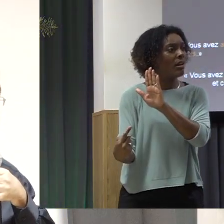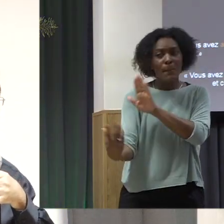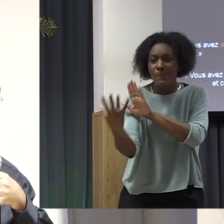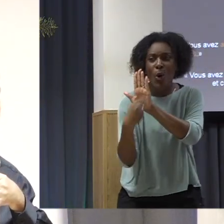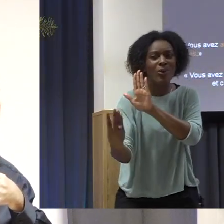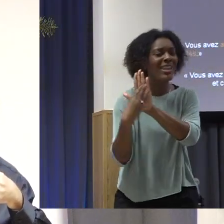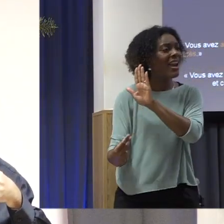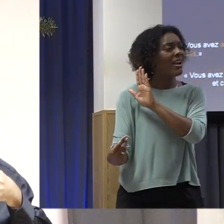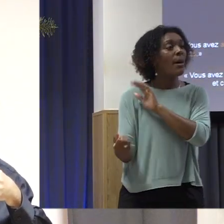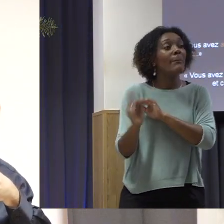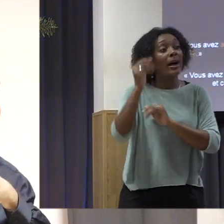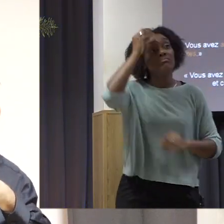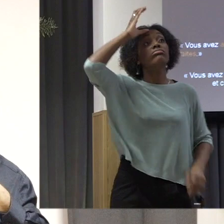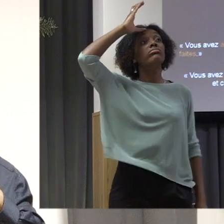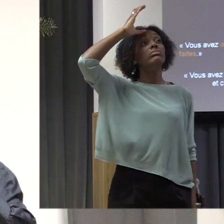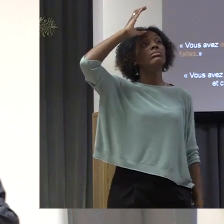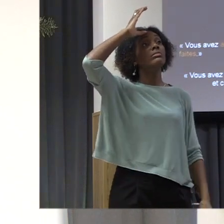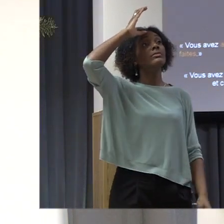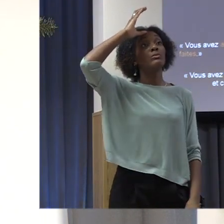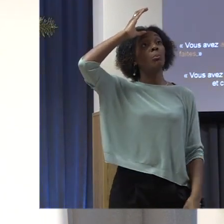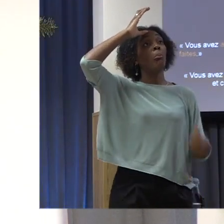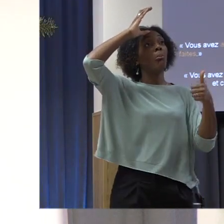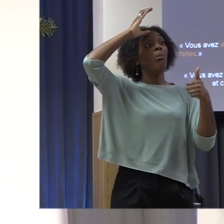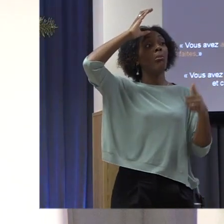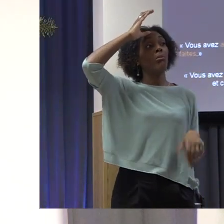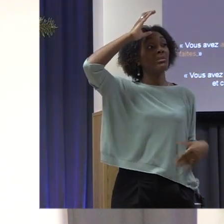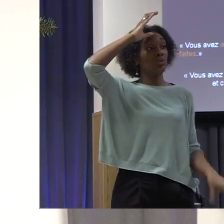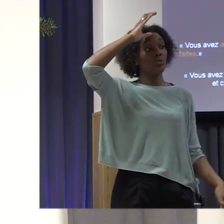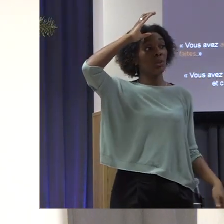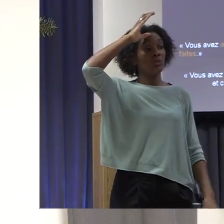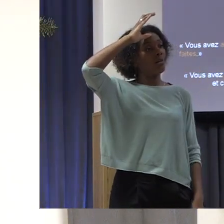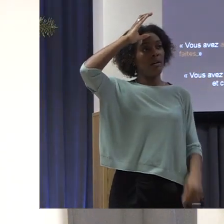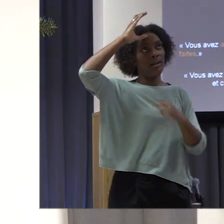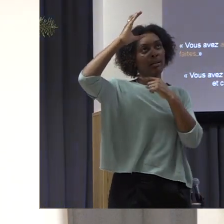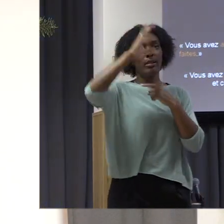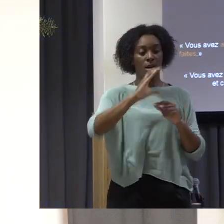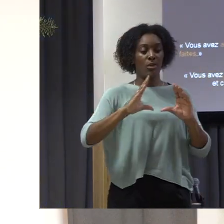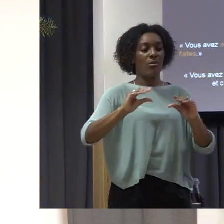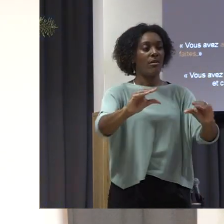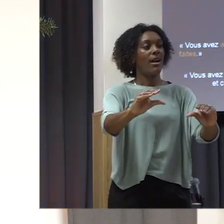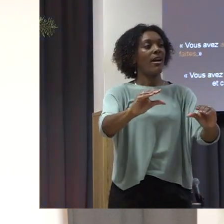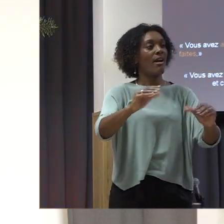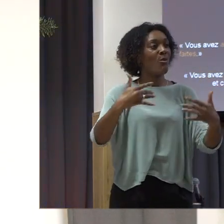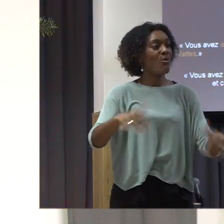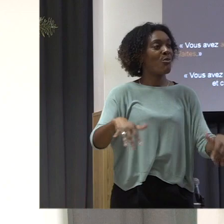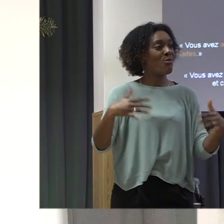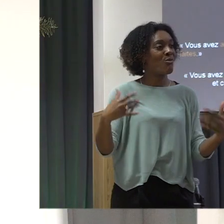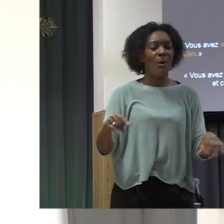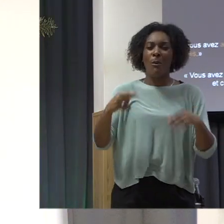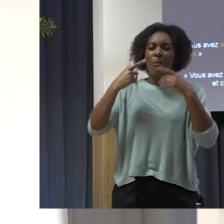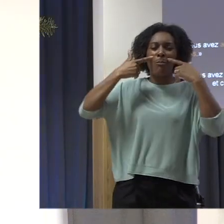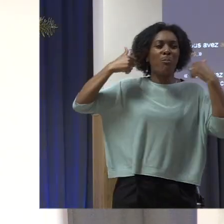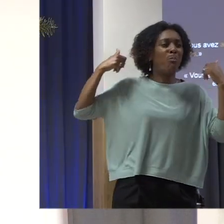pas restés dans la théorie. Ils ne sont pas restés dans la théorie, mais ils sont passés dans l'application concrète et cela se voit,